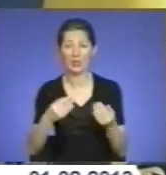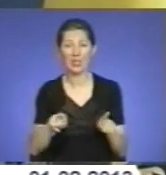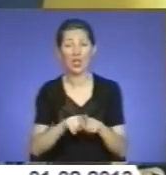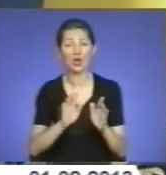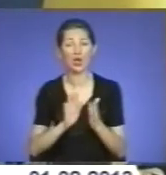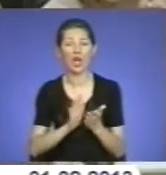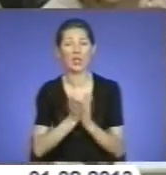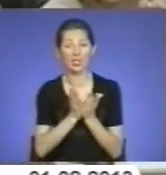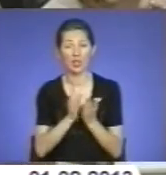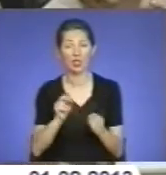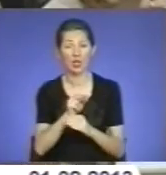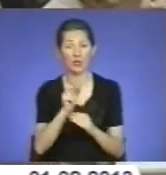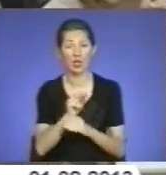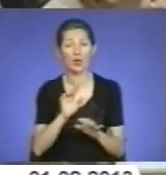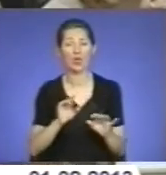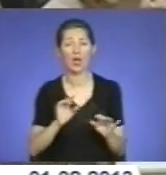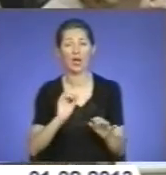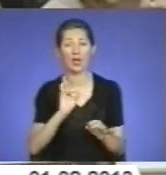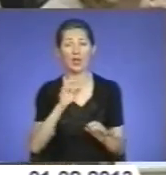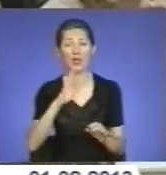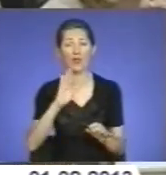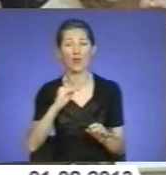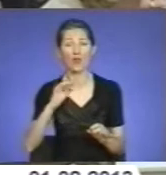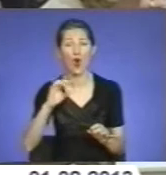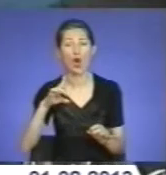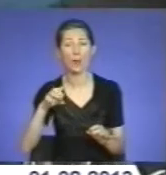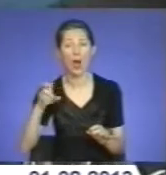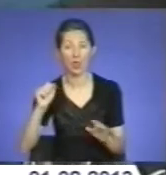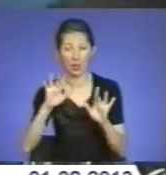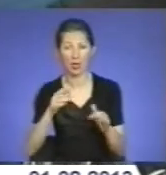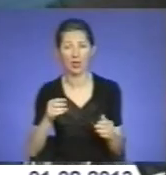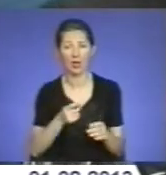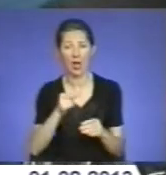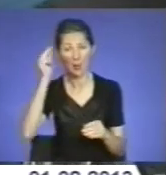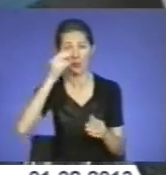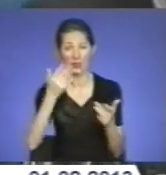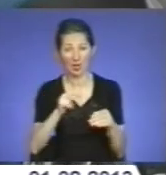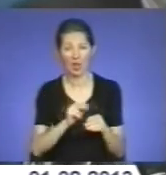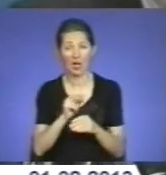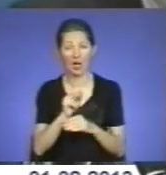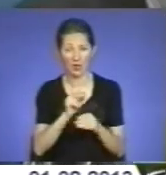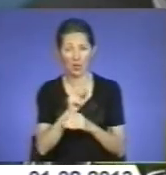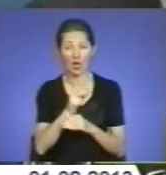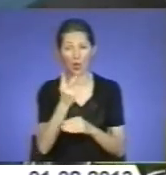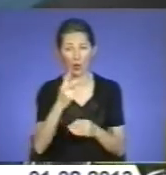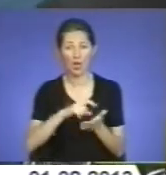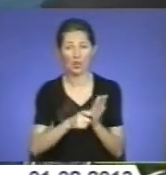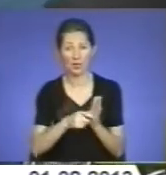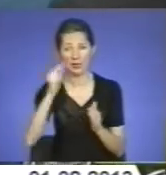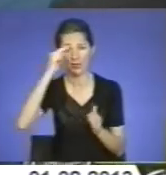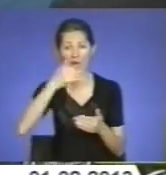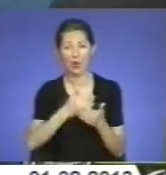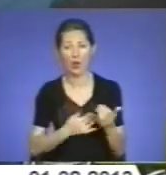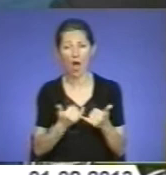навчатимуть інформатики. Причому цей предмет вже вивчатимуть з 2 класу. Навчальні програми для всіх середніх